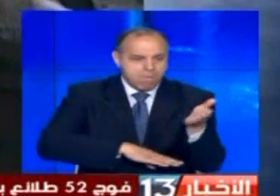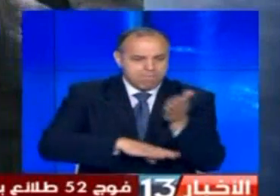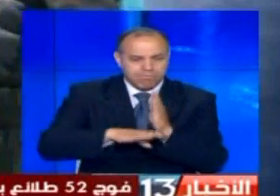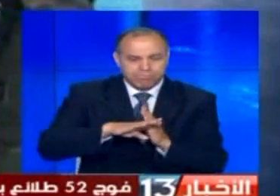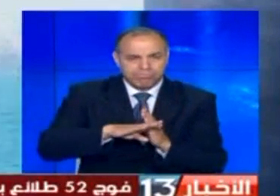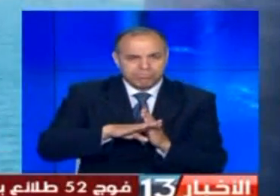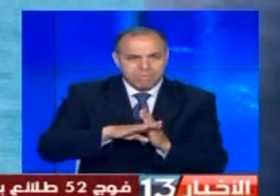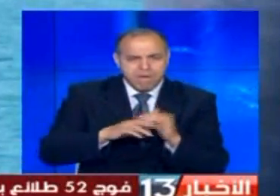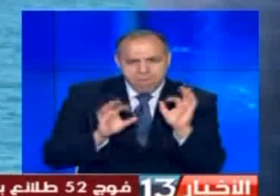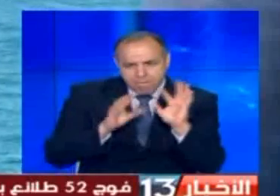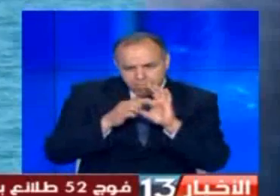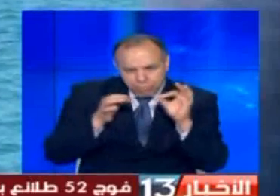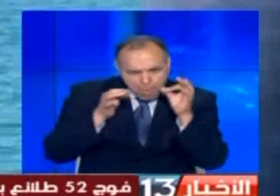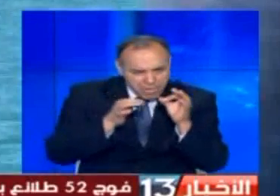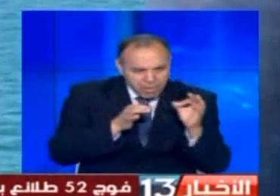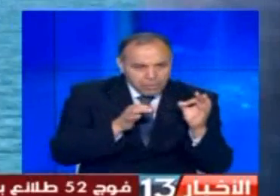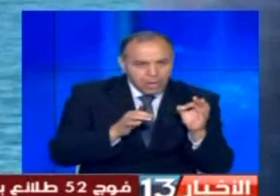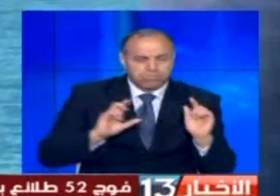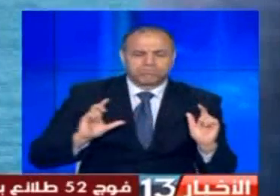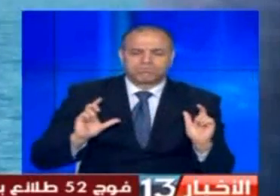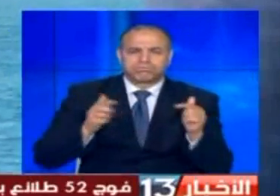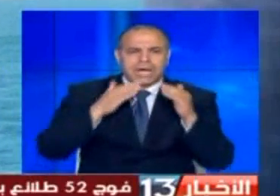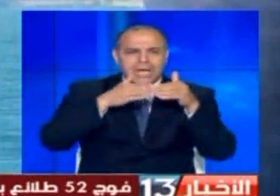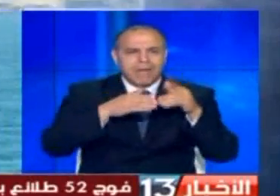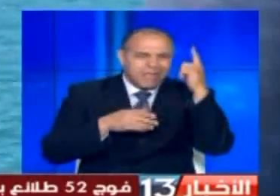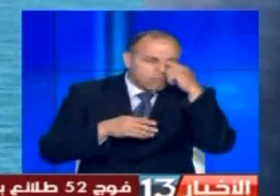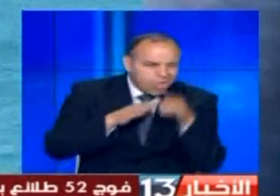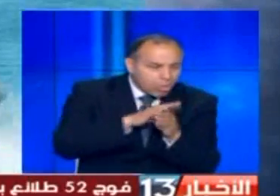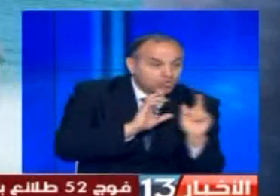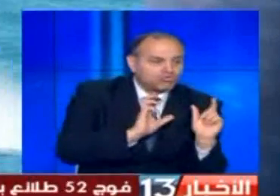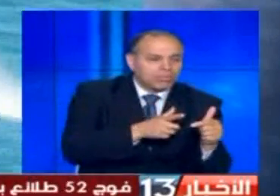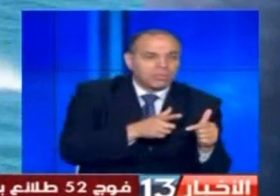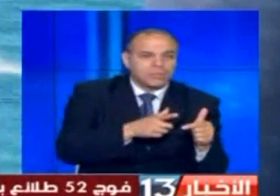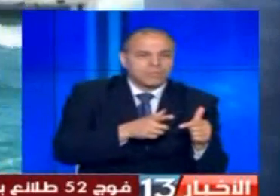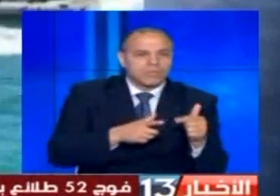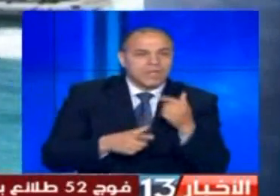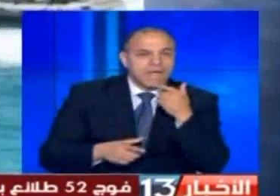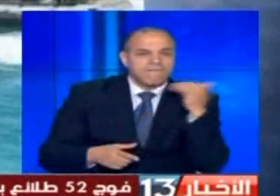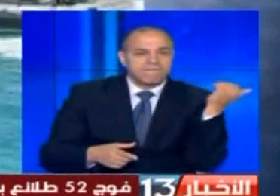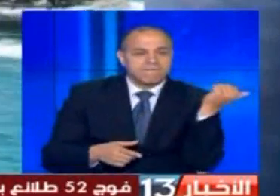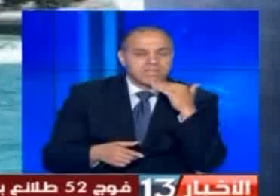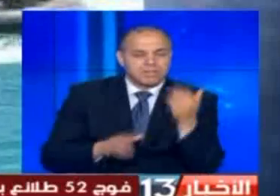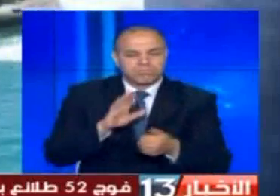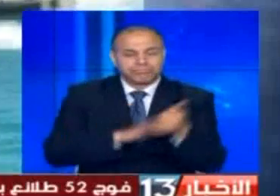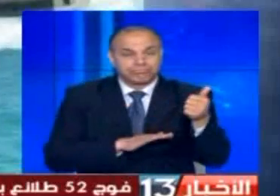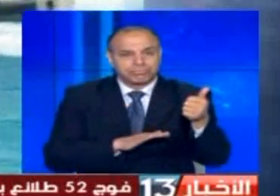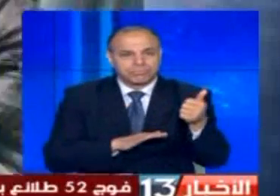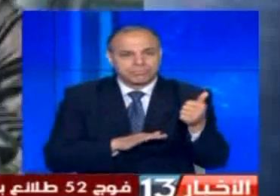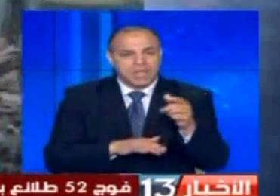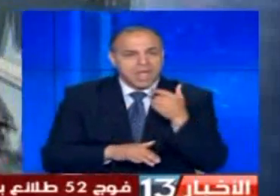تترك ادق التفاصيل لايقاف الباخره المشبوهه لتكل العمليه بنجاح